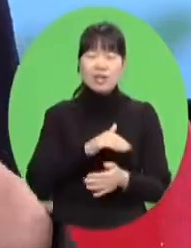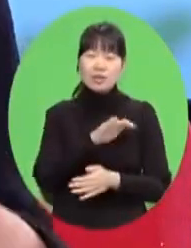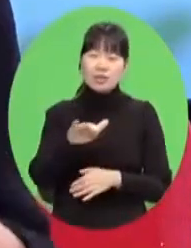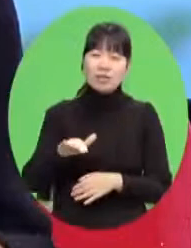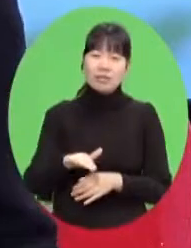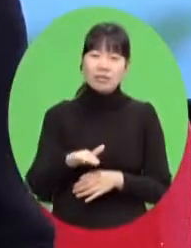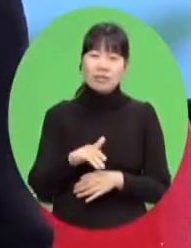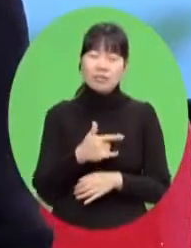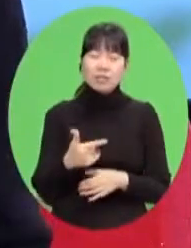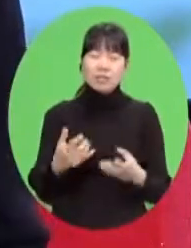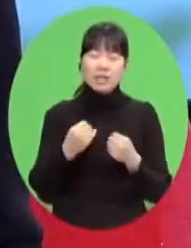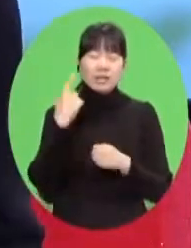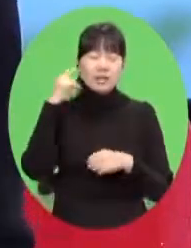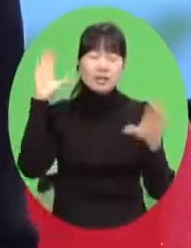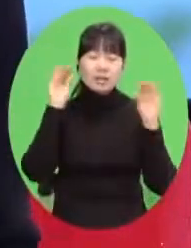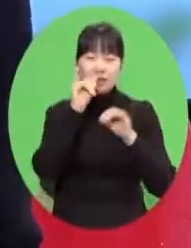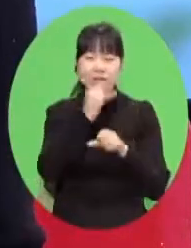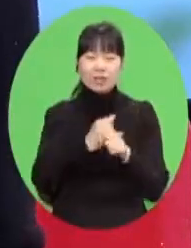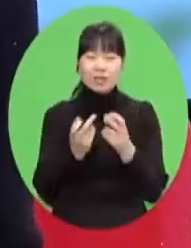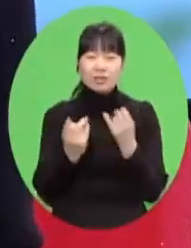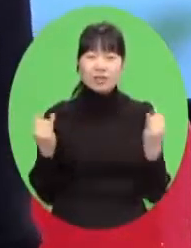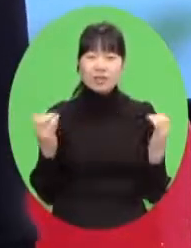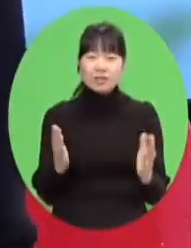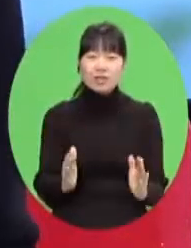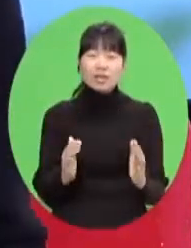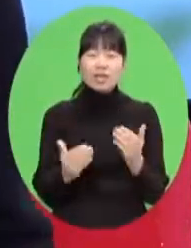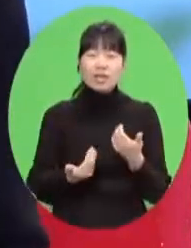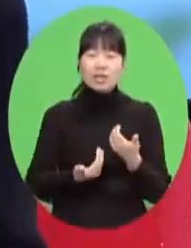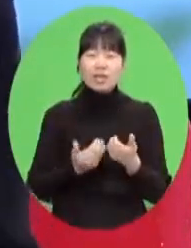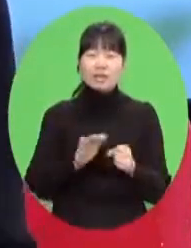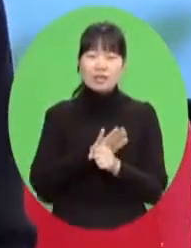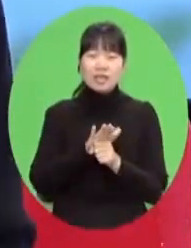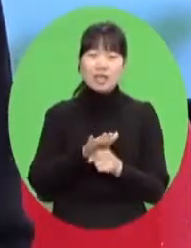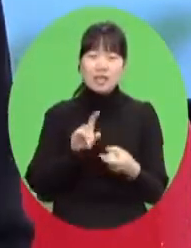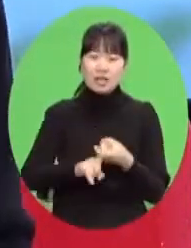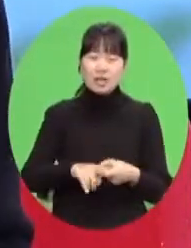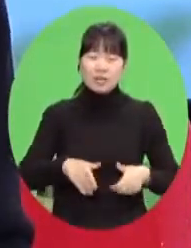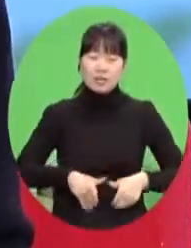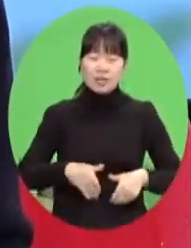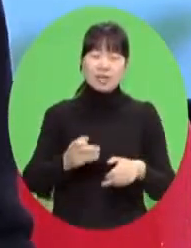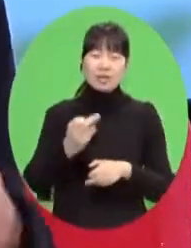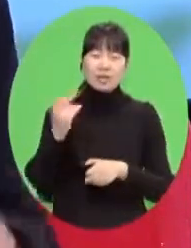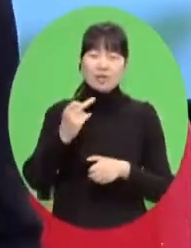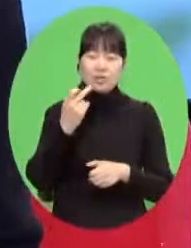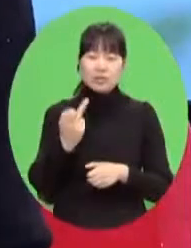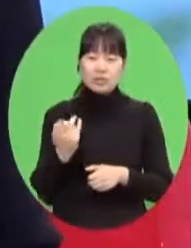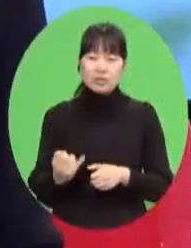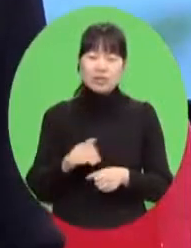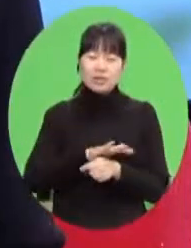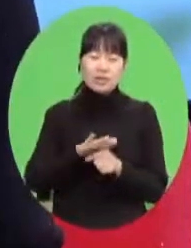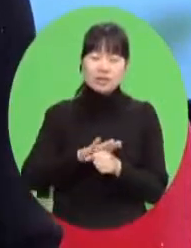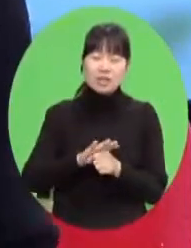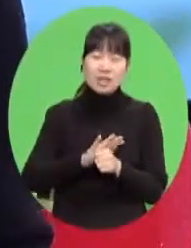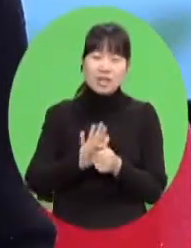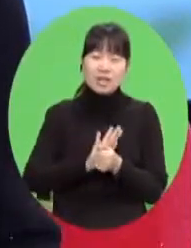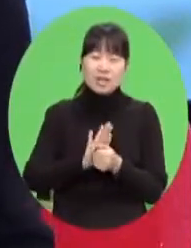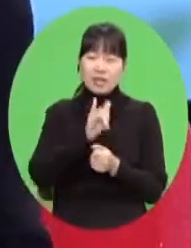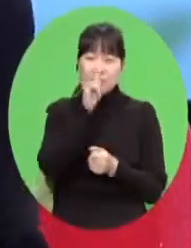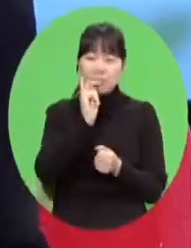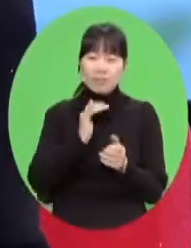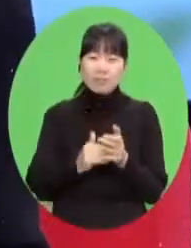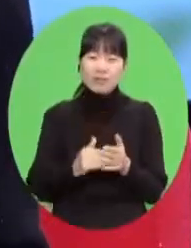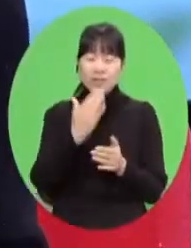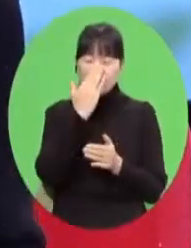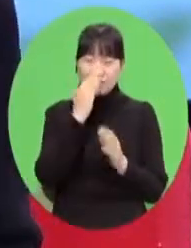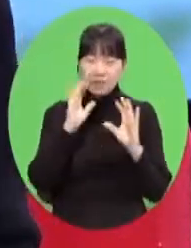그 굉장히 많이 들은 게 뭐냐면 형제 간에는 우애가 있어야 돼. 형은 동생을 잘 보살펴야 돼. 이런 얘기를 굉장히 많이 듣고 살기 때문에